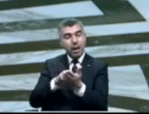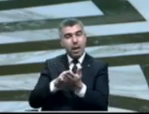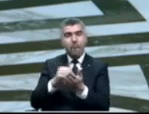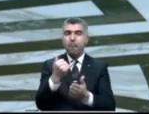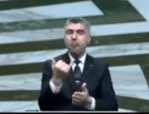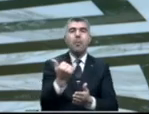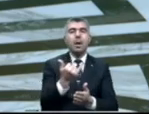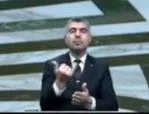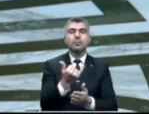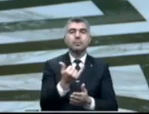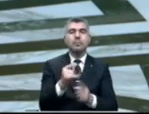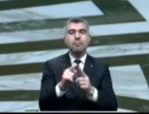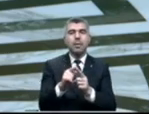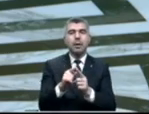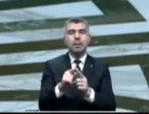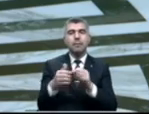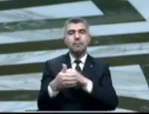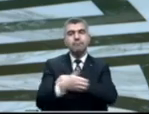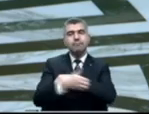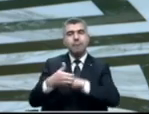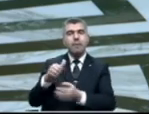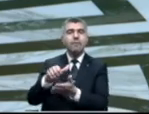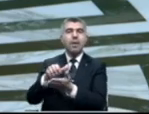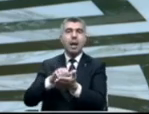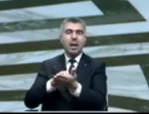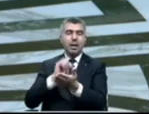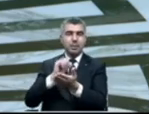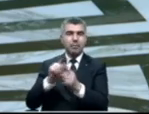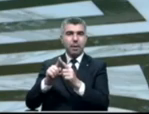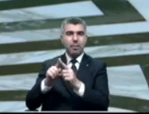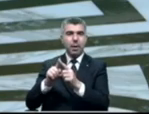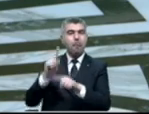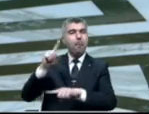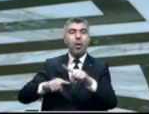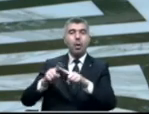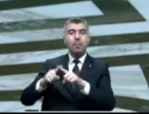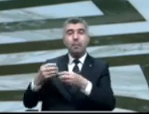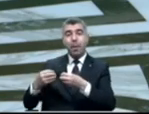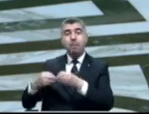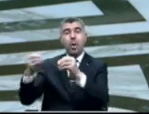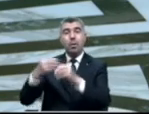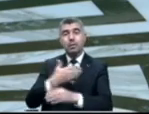اولا الفلاح الصغير. ما يمكنش الفلاح الصغير باش يمشي يصدر واخا كانت عنده